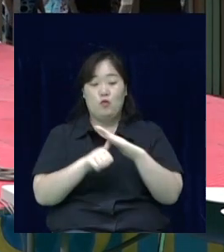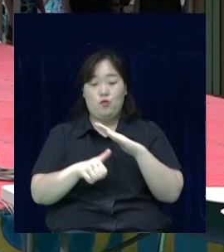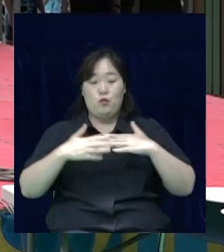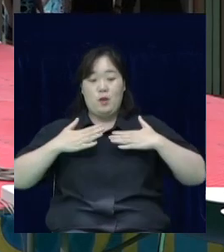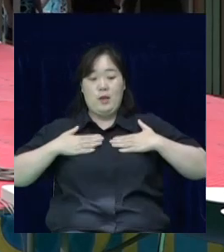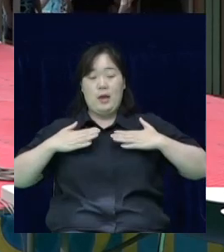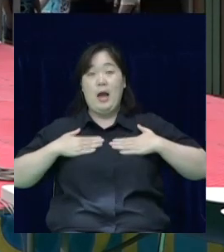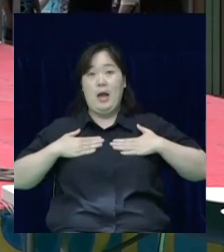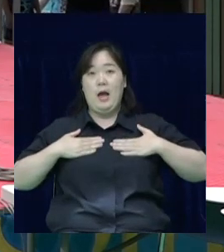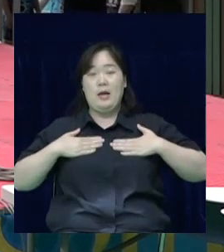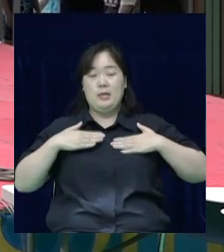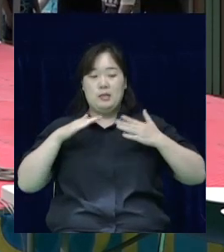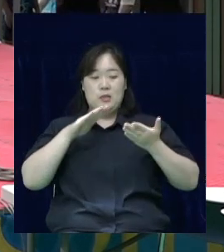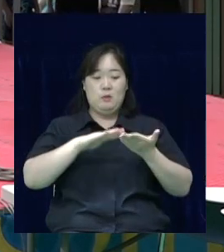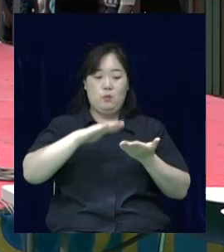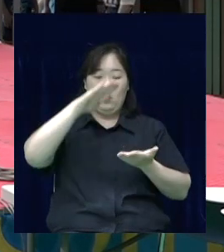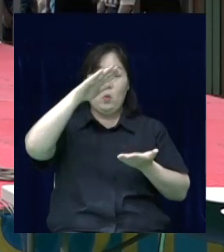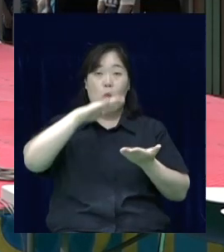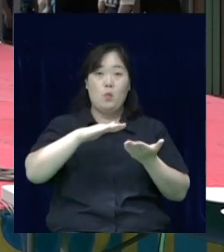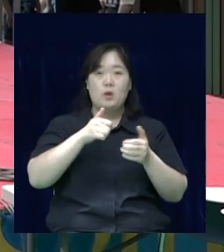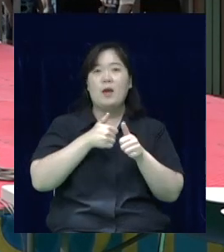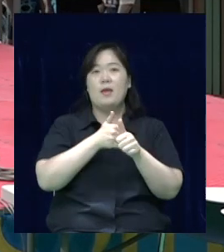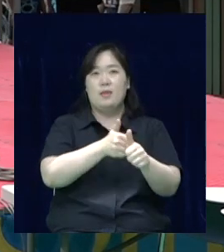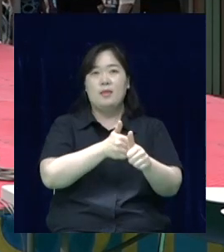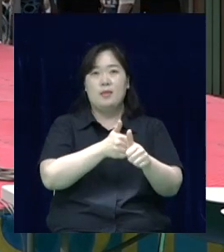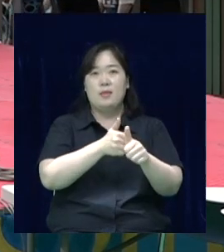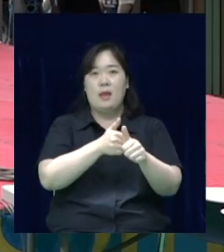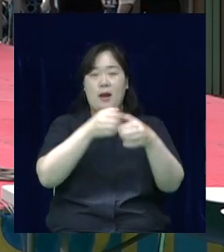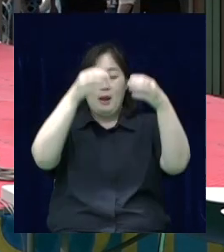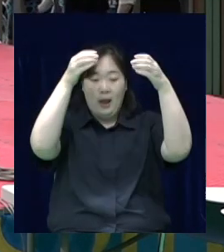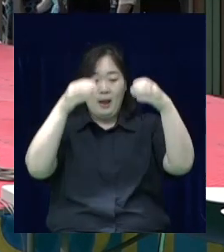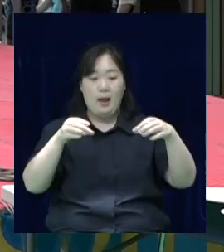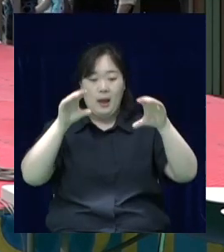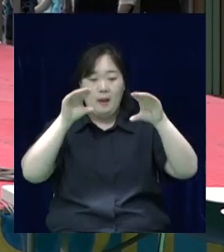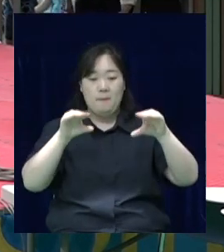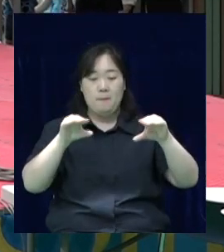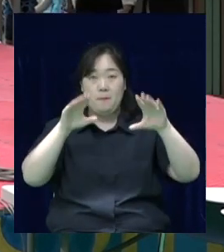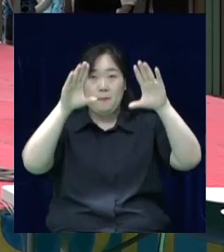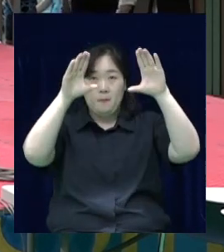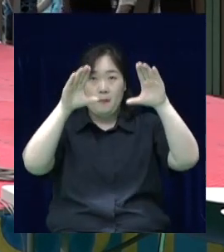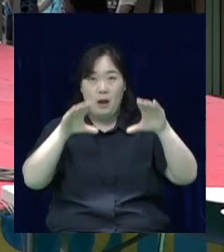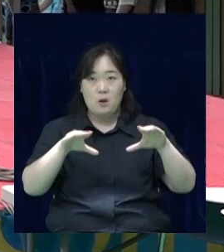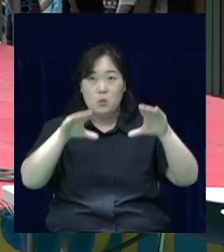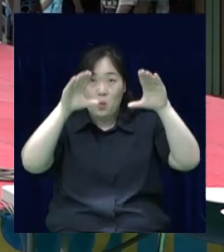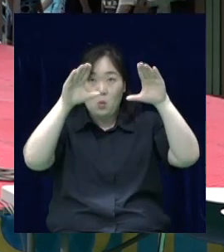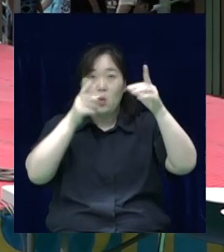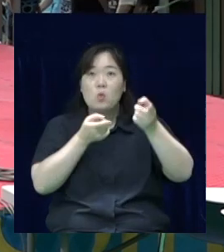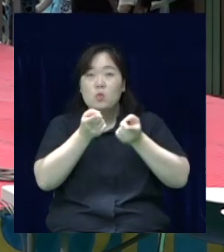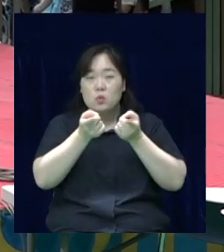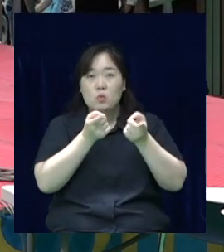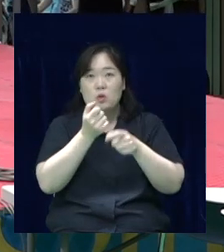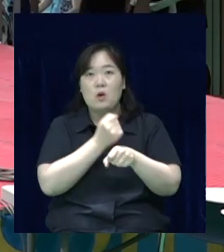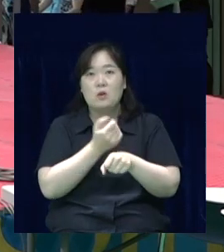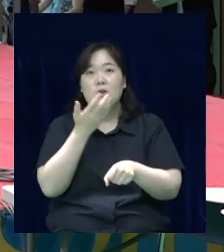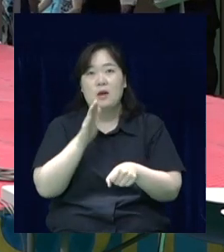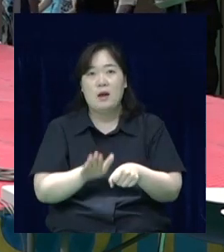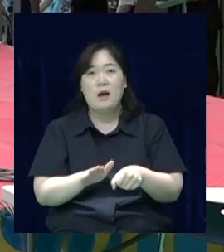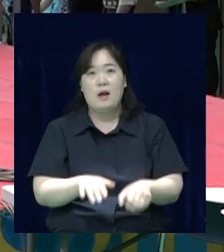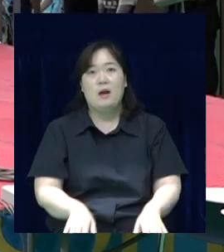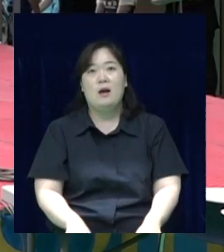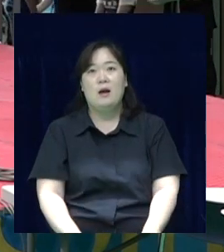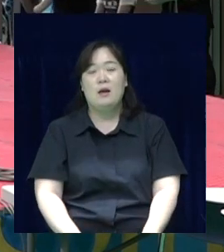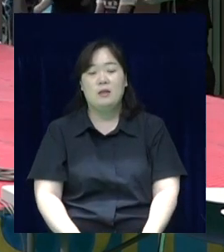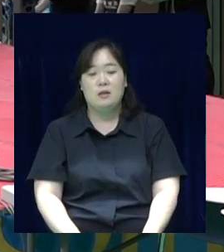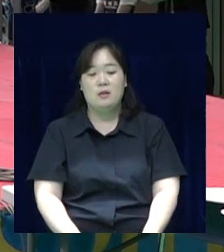가슴 높이에 따라서 바의 위치를 바꾸게 됩니다. 아, 네. 조절하거든요. 그것을 이제 우리가 개체를 할 때 우리 그